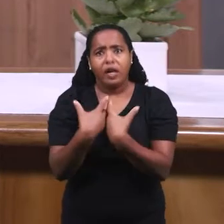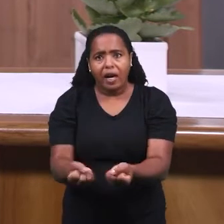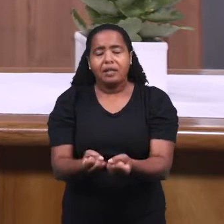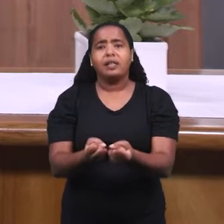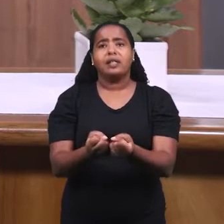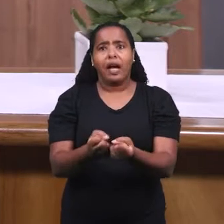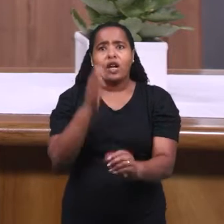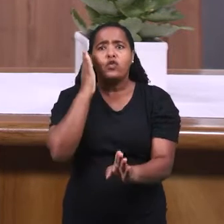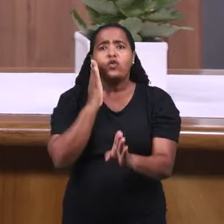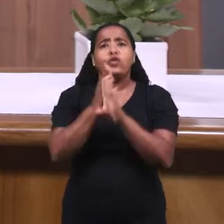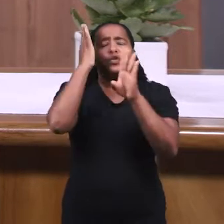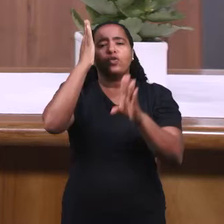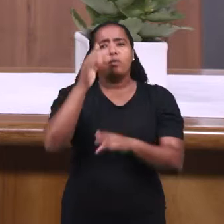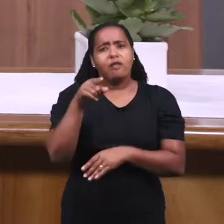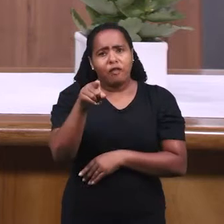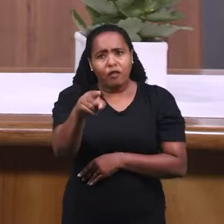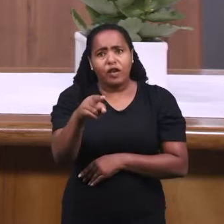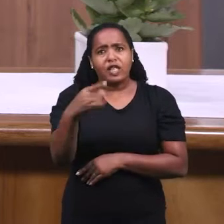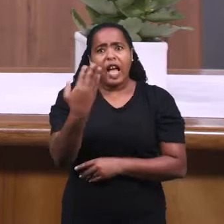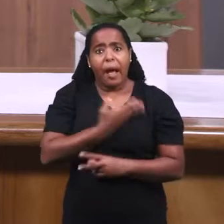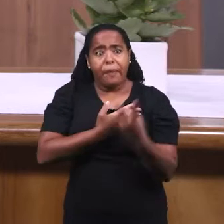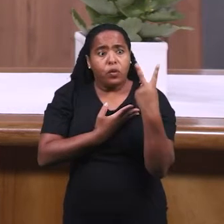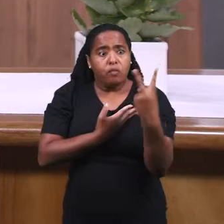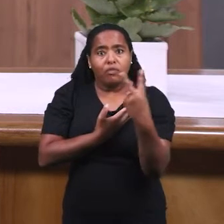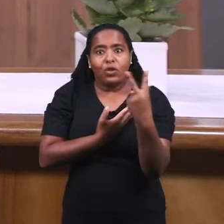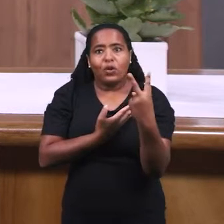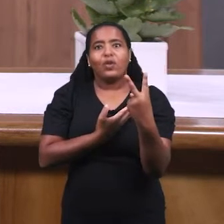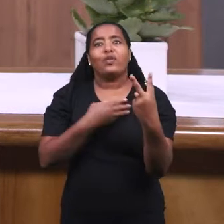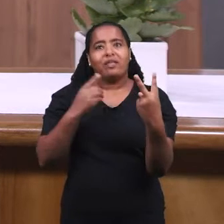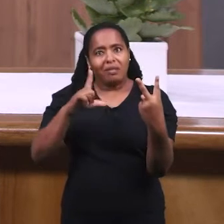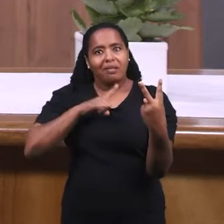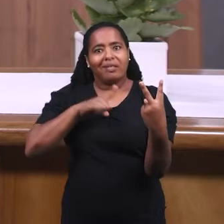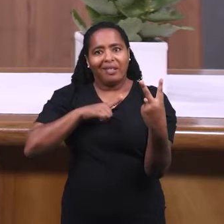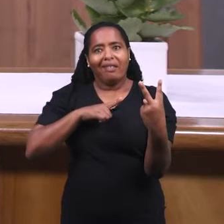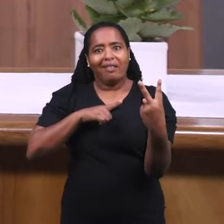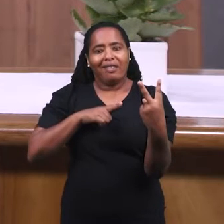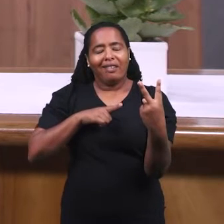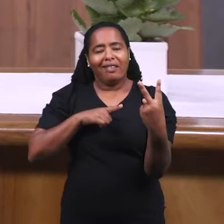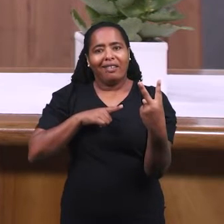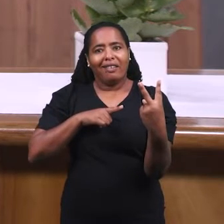захочешь, ты можешь принять, что у тебя есть два больших друга.